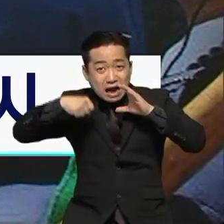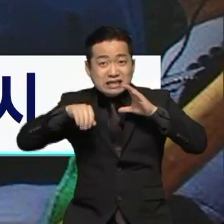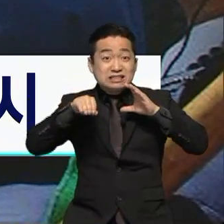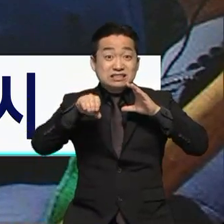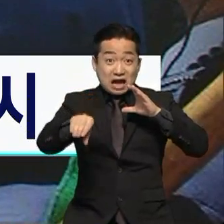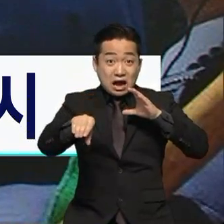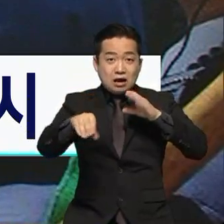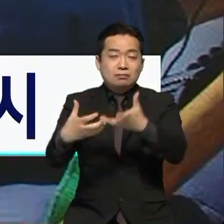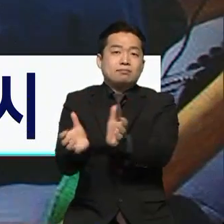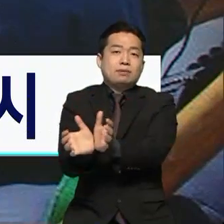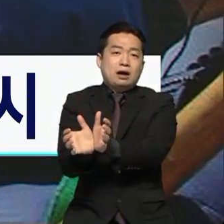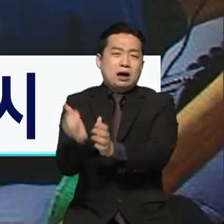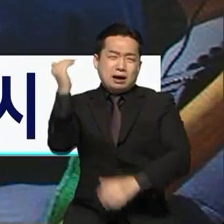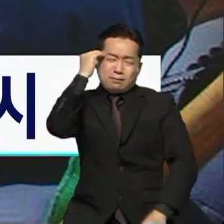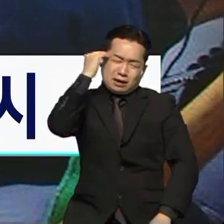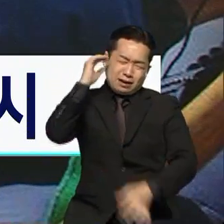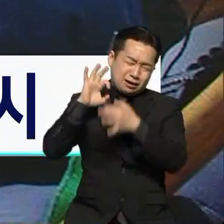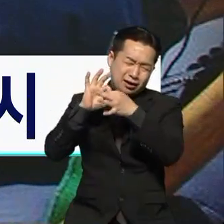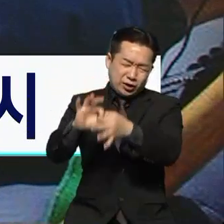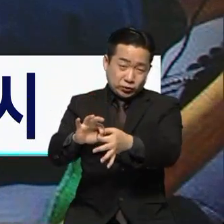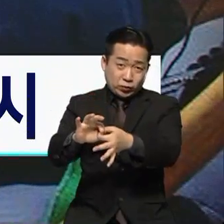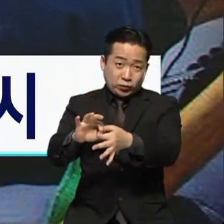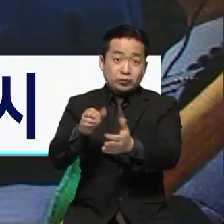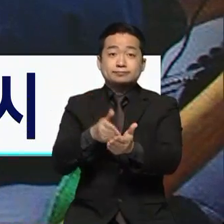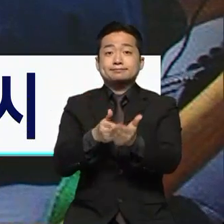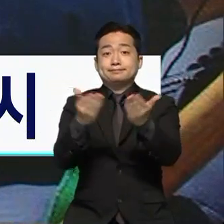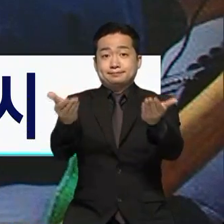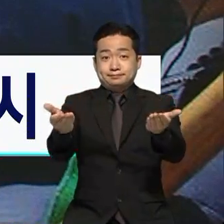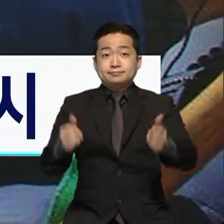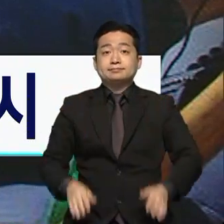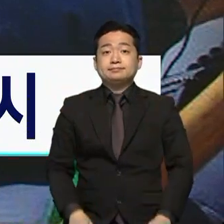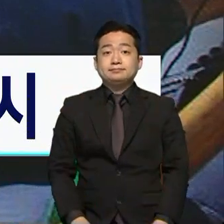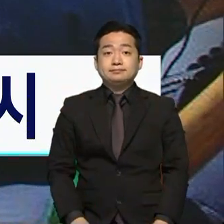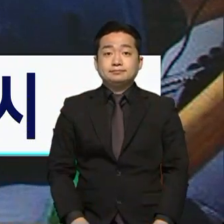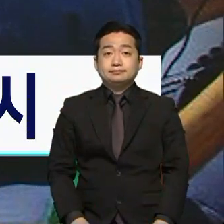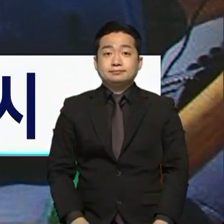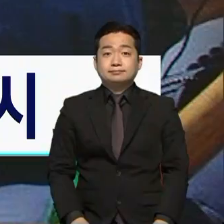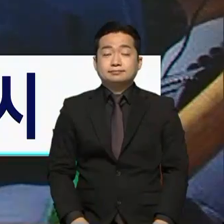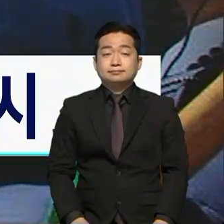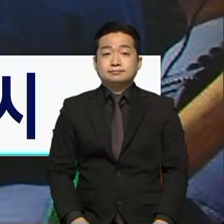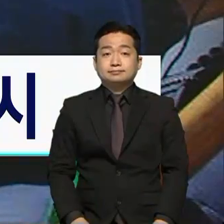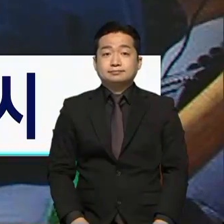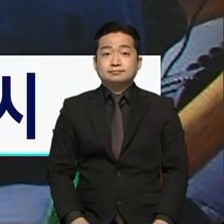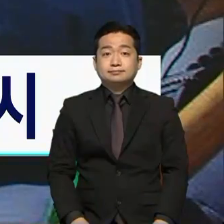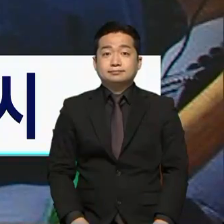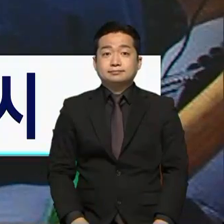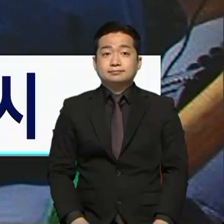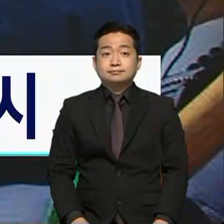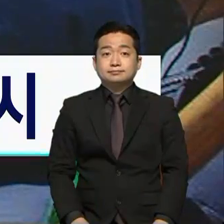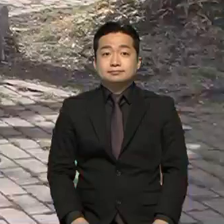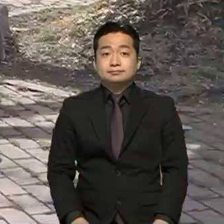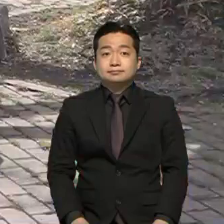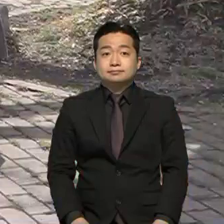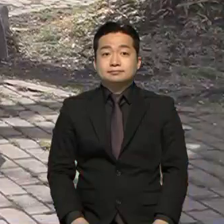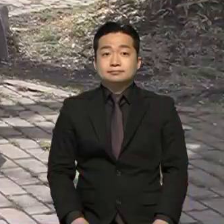이용한 우익 단체들의 방해 행위가 계속됐습니다. 도쿄에서 박상진 특파원입니다.